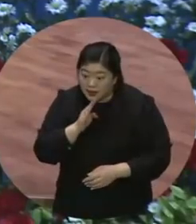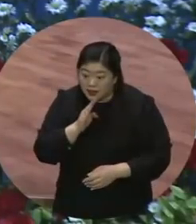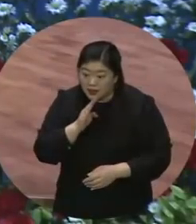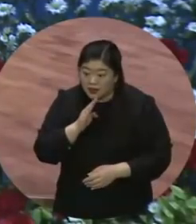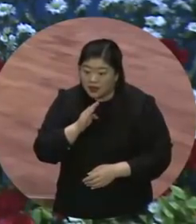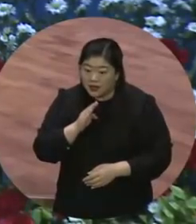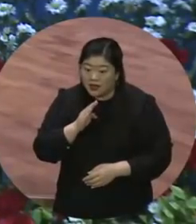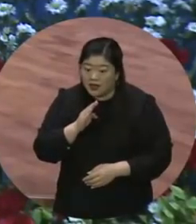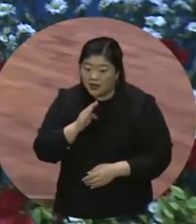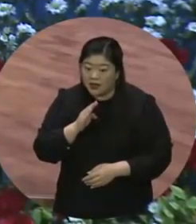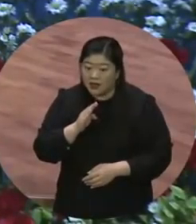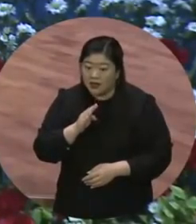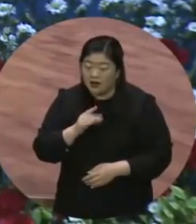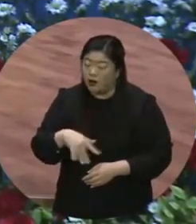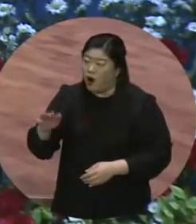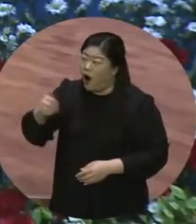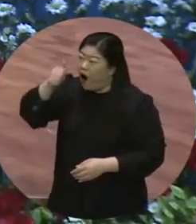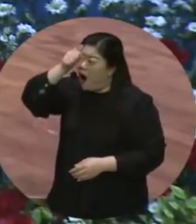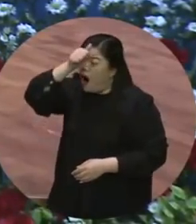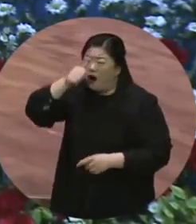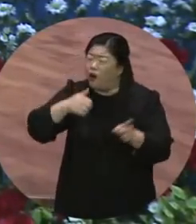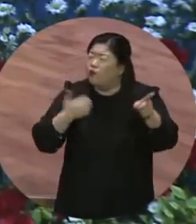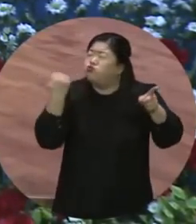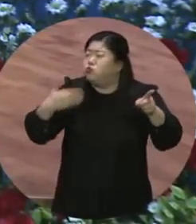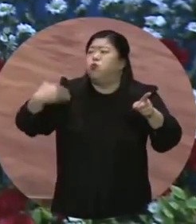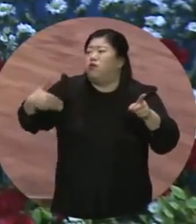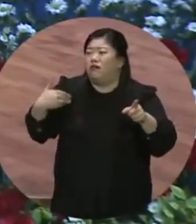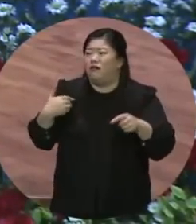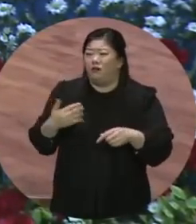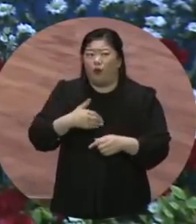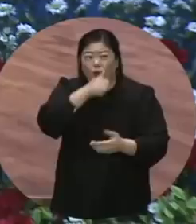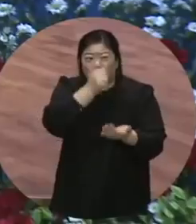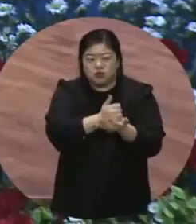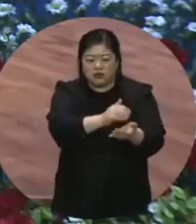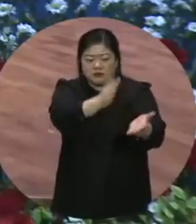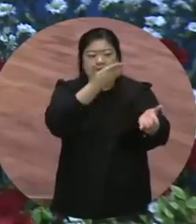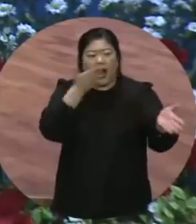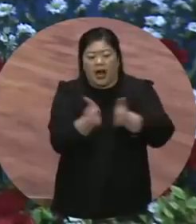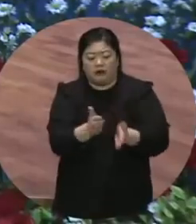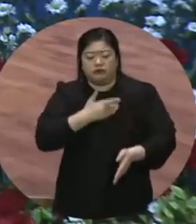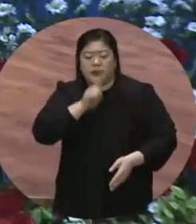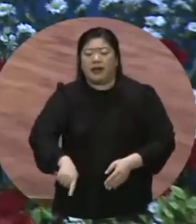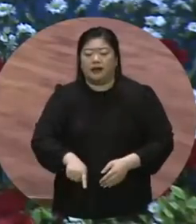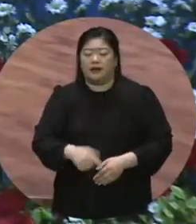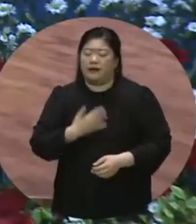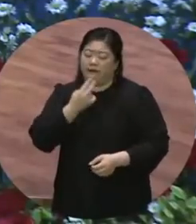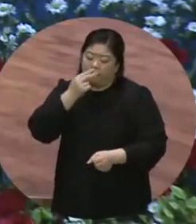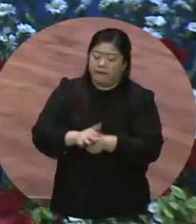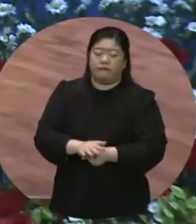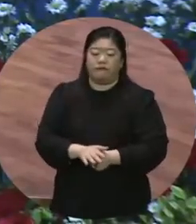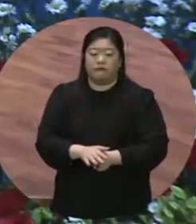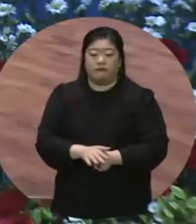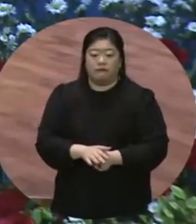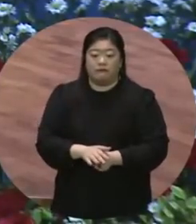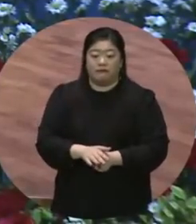억울해할 수 있습니다. 나도 알지 못하고 원죄가 했다니 하나님 불공평 아니냐?